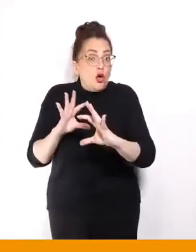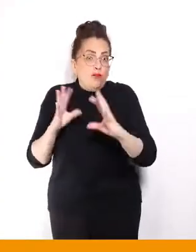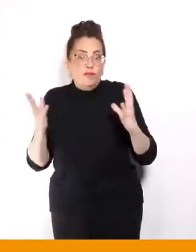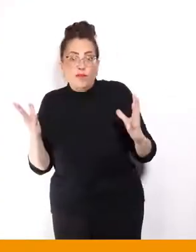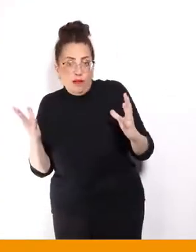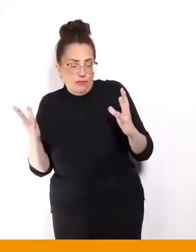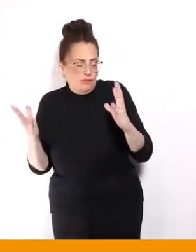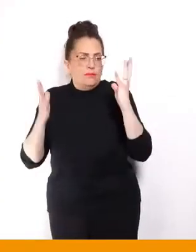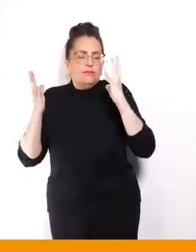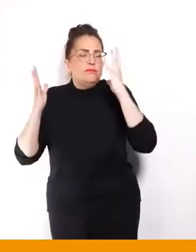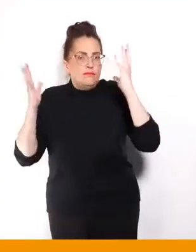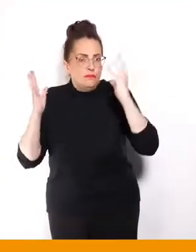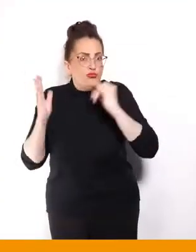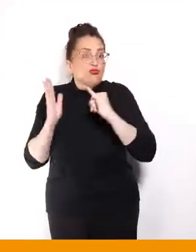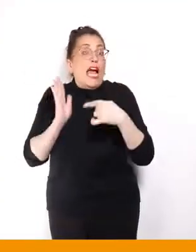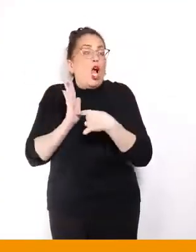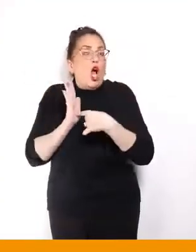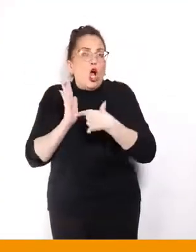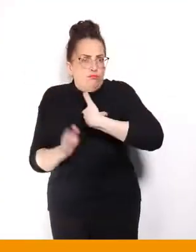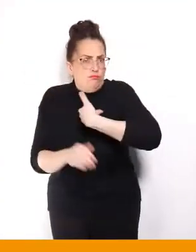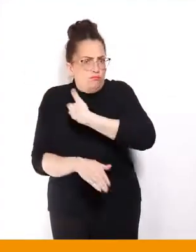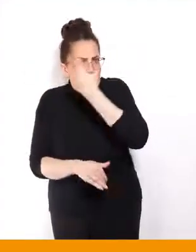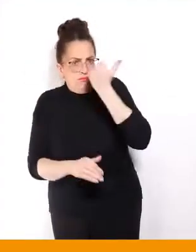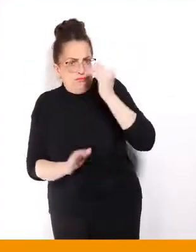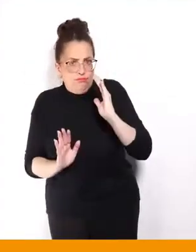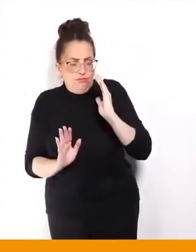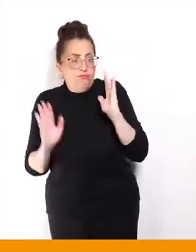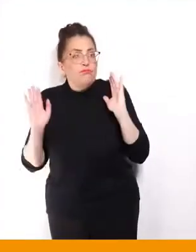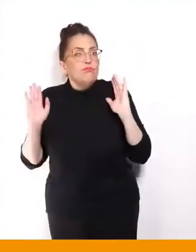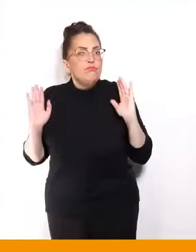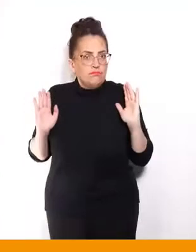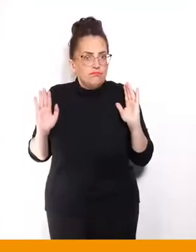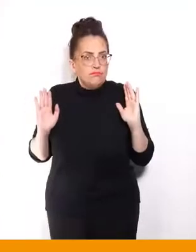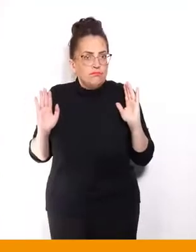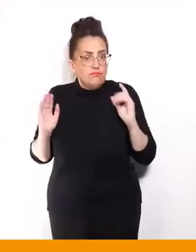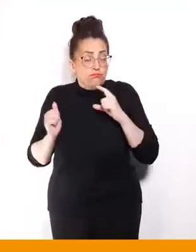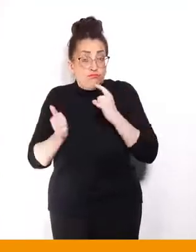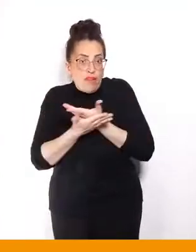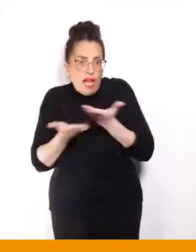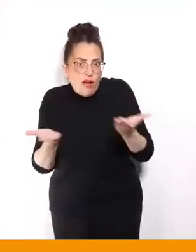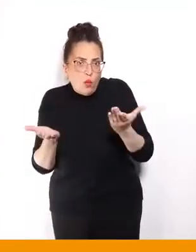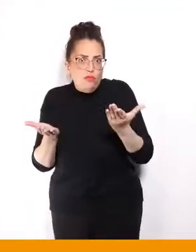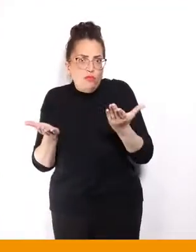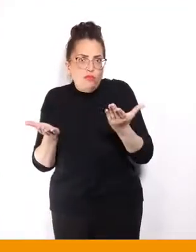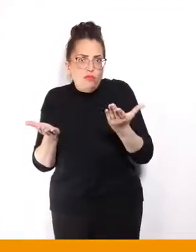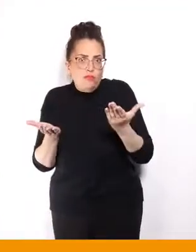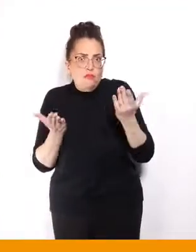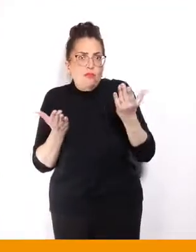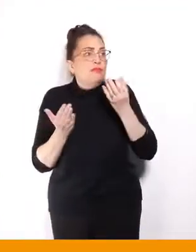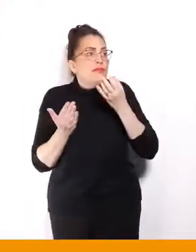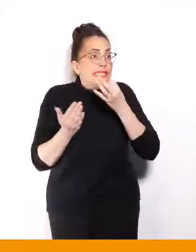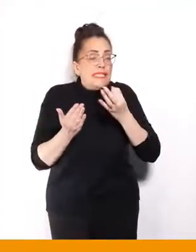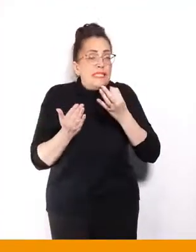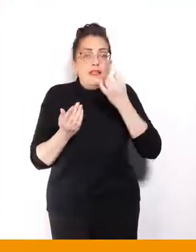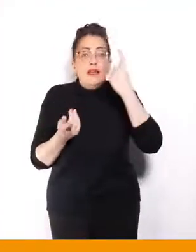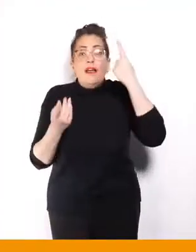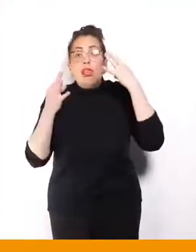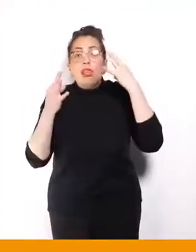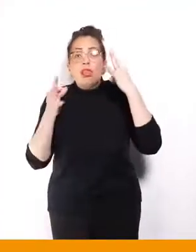négatifs. Et franchement, la dette, je l'ai déjà dit vis-à-vis du climat, la